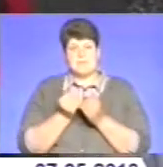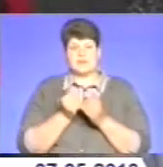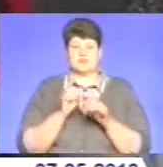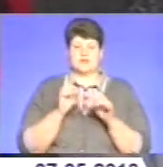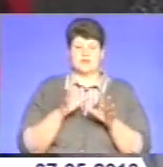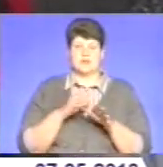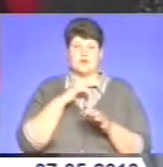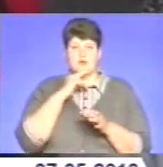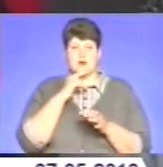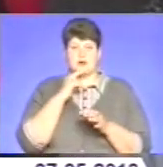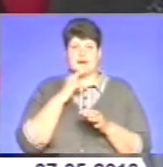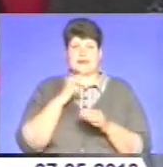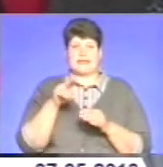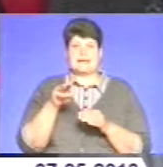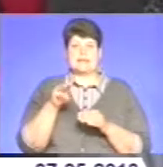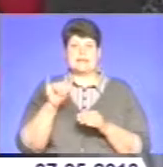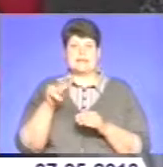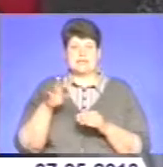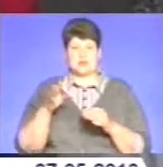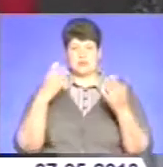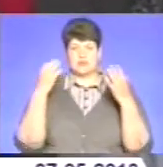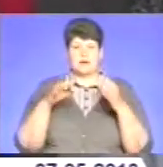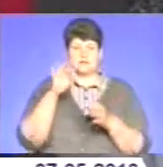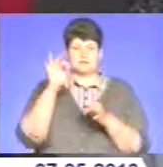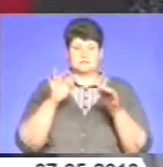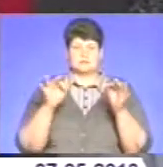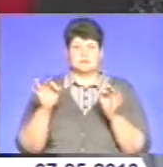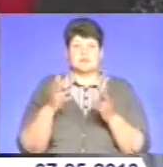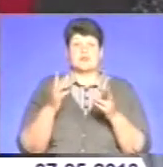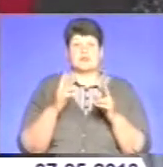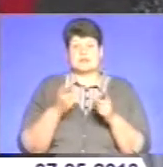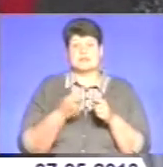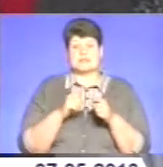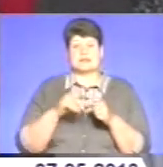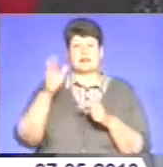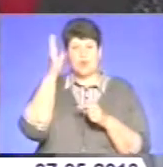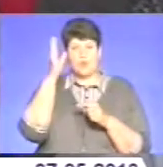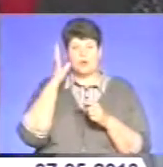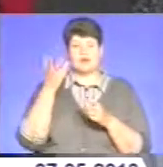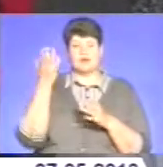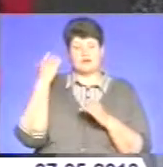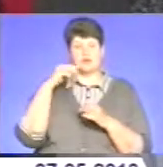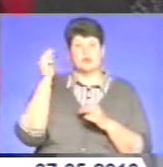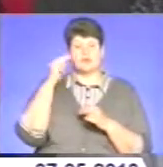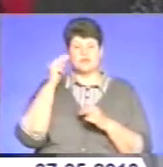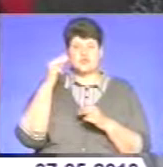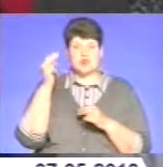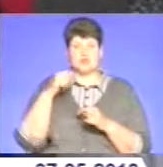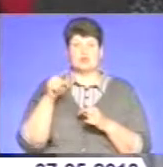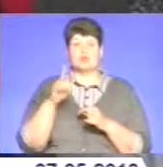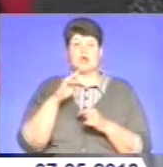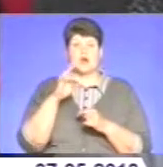уваги пропорціям тіла. Це ціла наука, яка свого часу вивчалася, тому що на